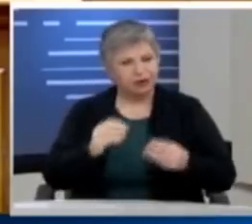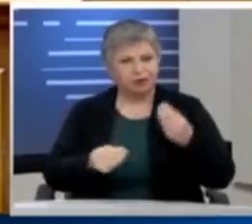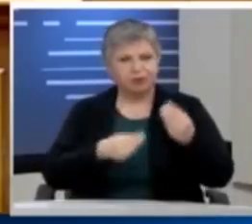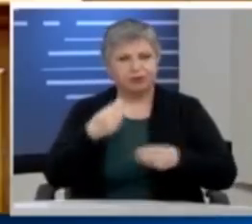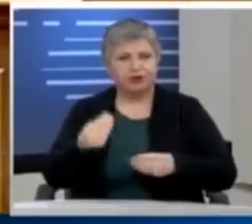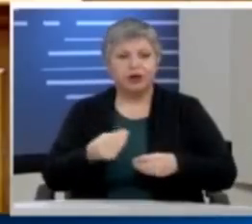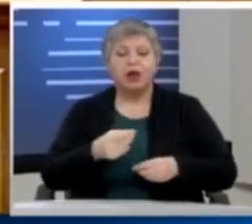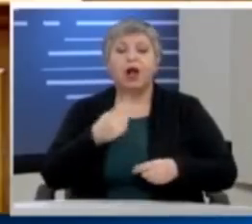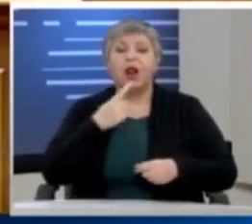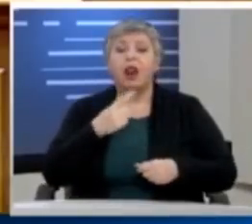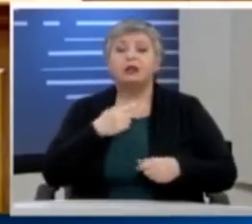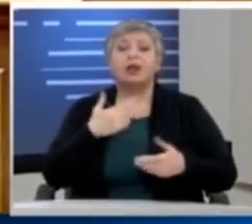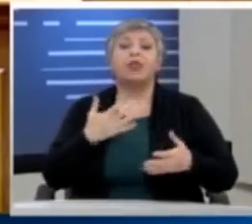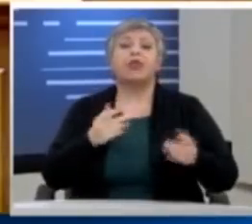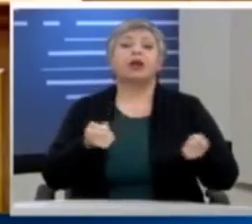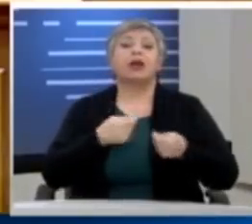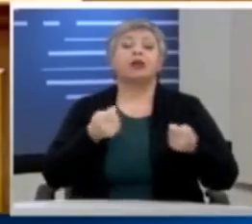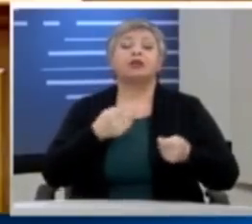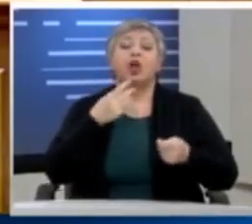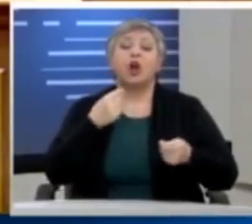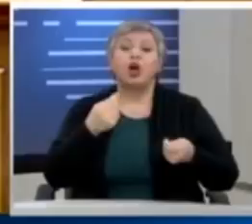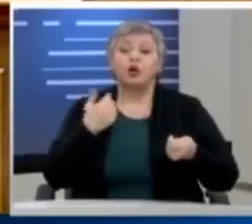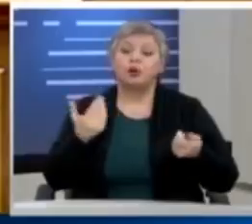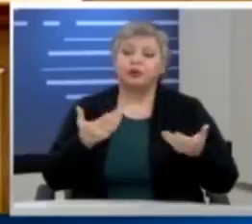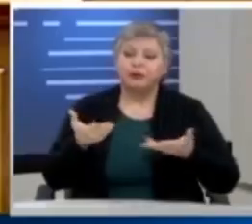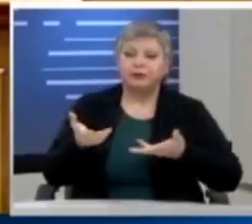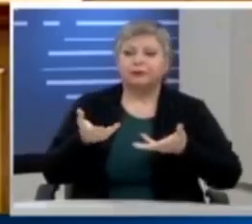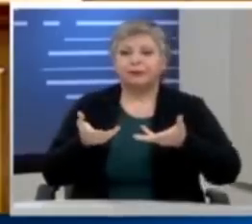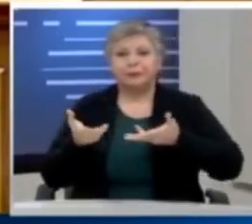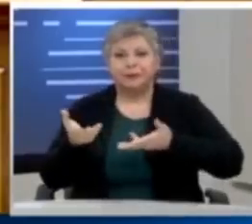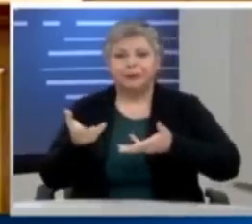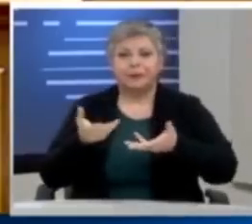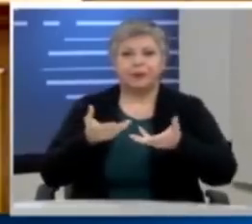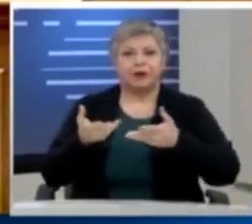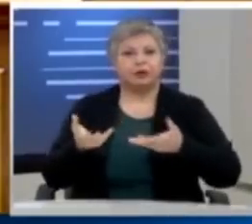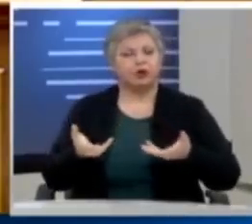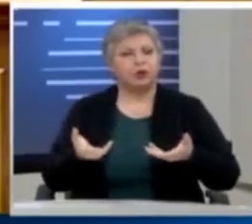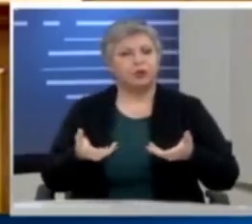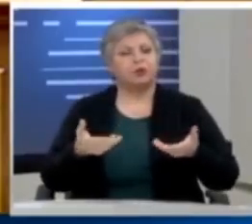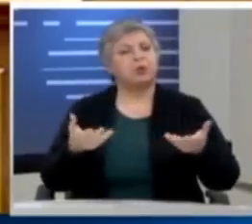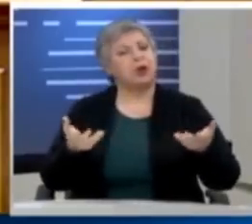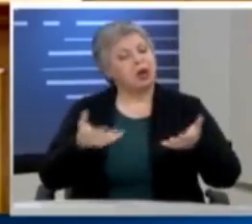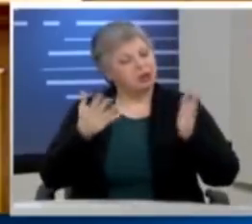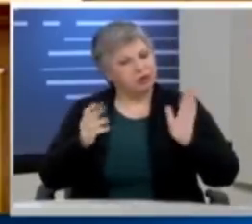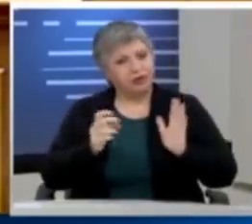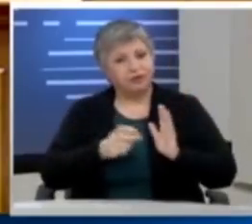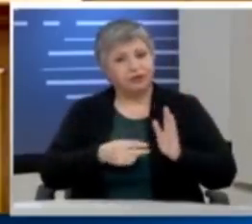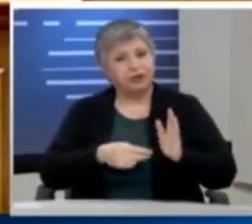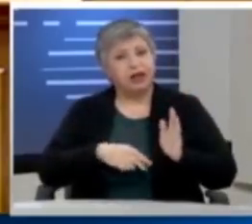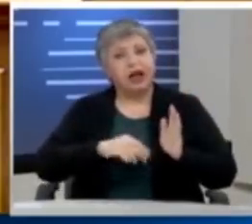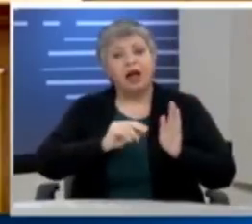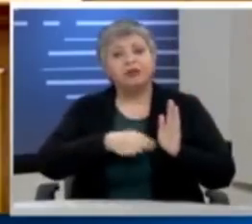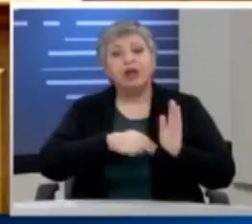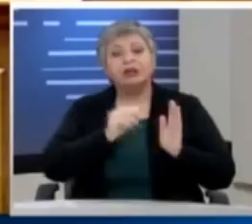οι αμοιβαίοι συμβιβασμοί. Αλλά και έτσι να είναι. Παραμένει το διατάφτα. Συμφωνία και συμβιβασμοί για